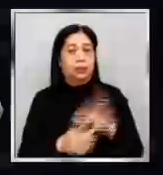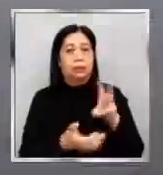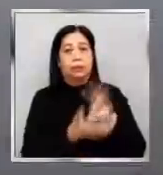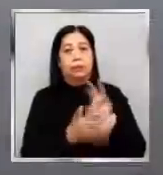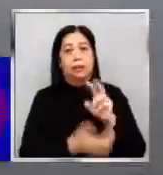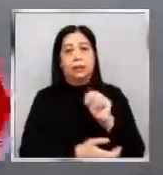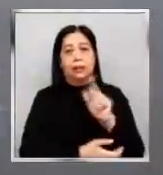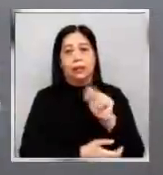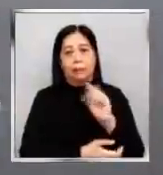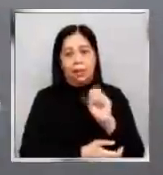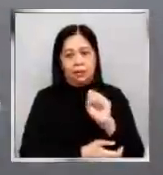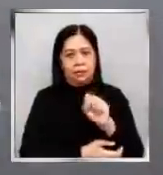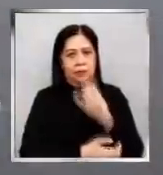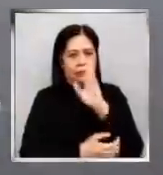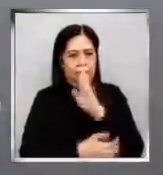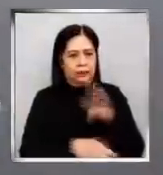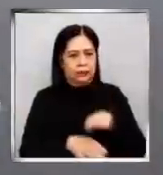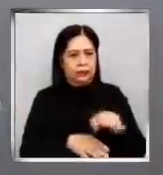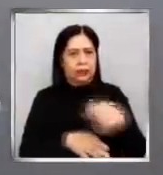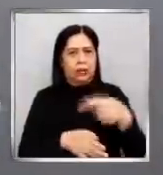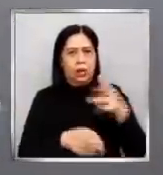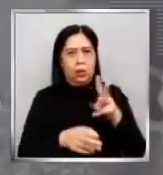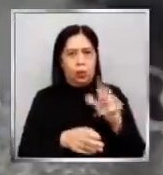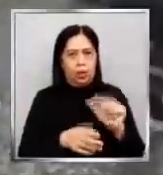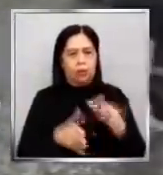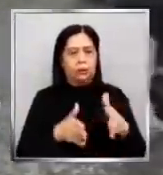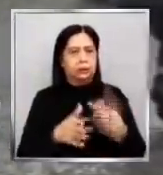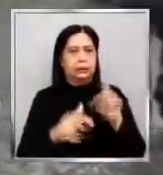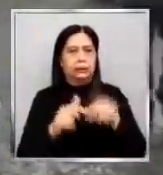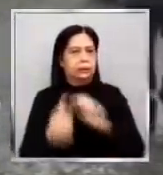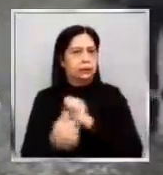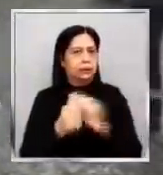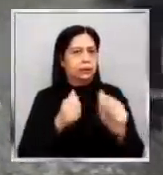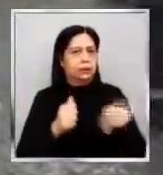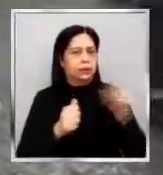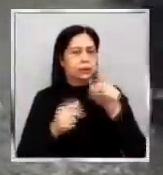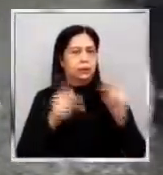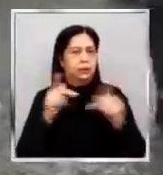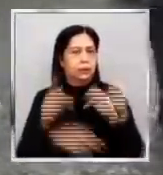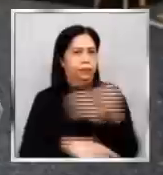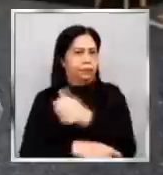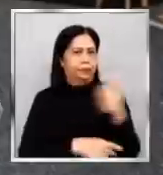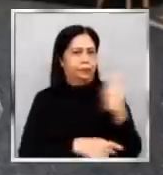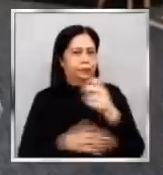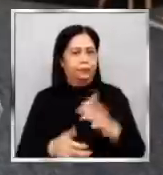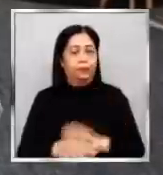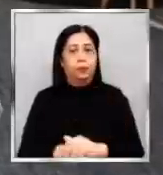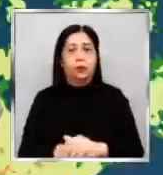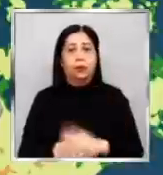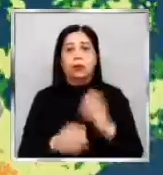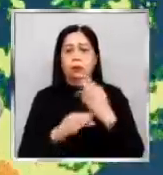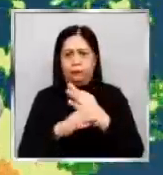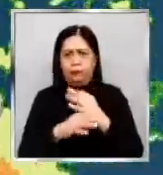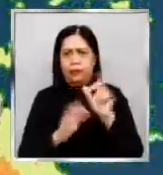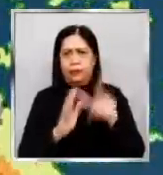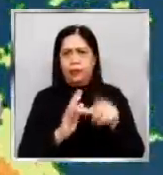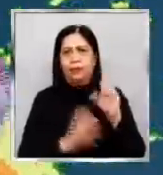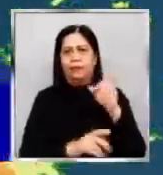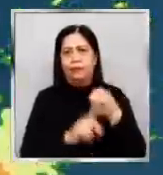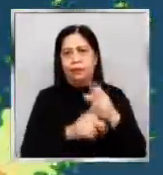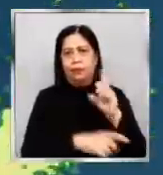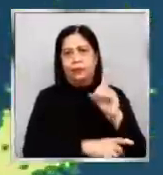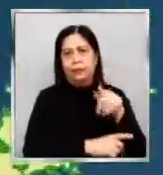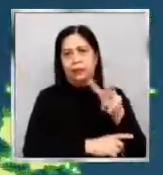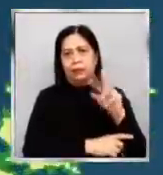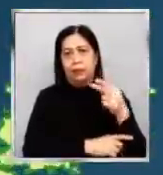ang bahagi ng highway. Hindi tuloy agad nakadaan ang mga commuter. Naayos naman ito ng mataga DPWH. At sa datos ng